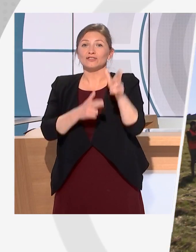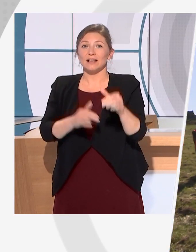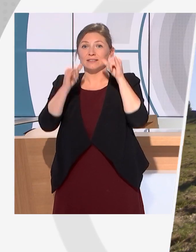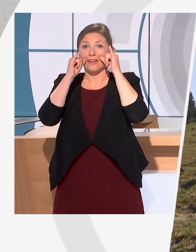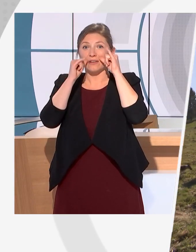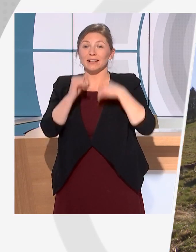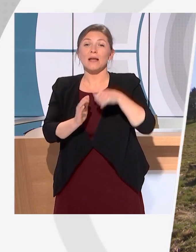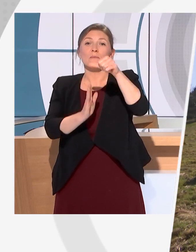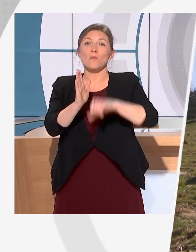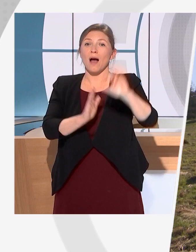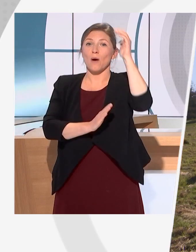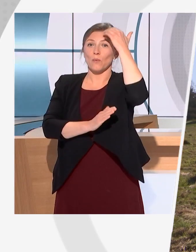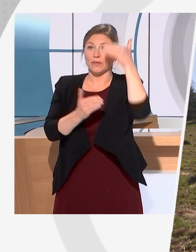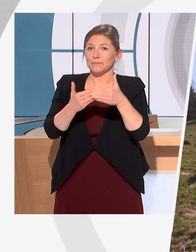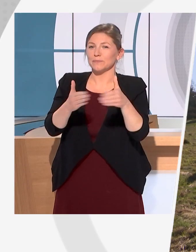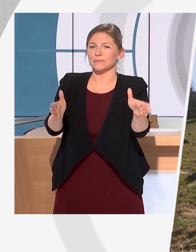sangliers.